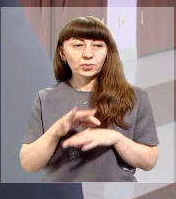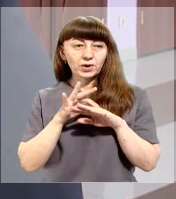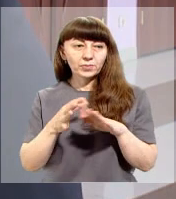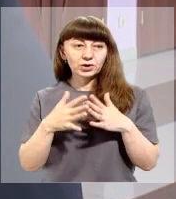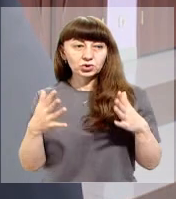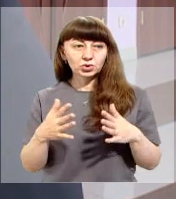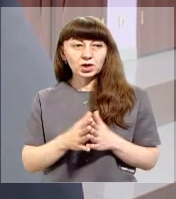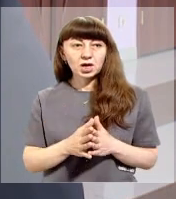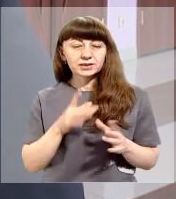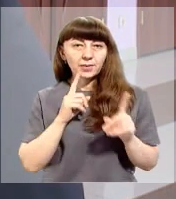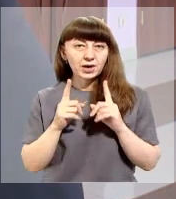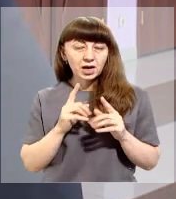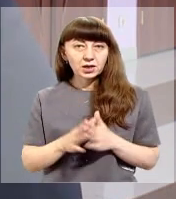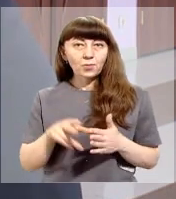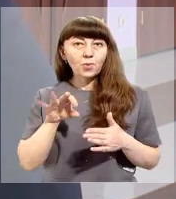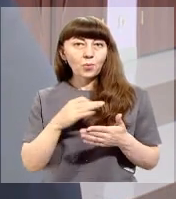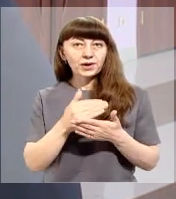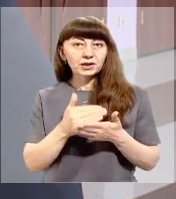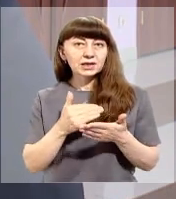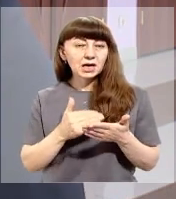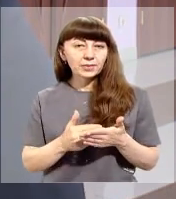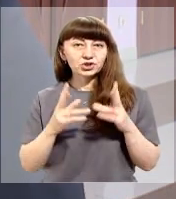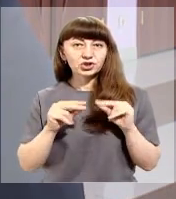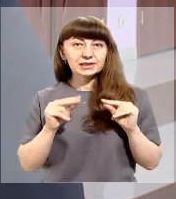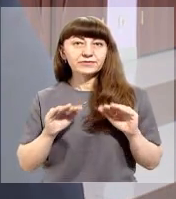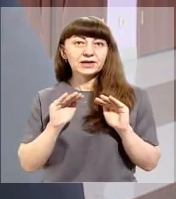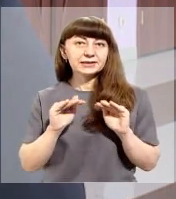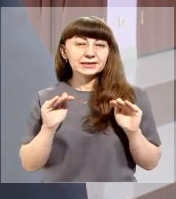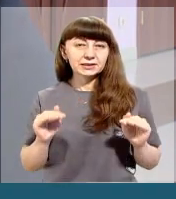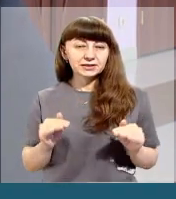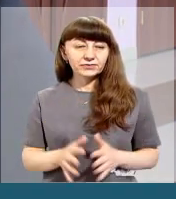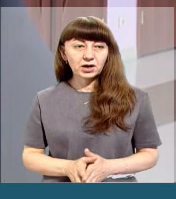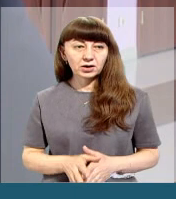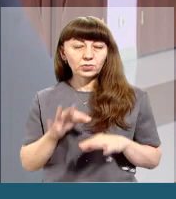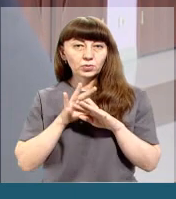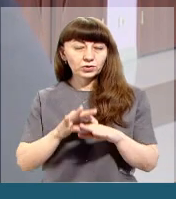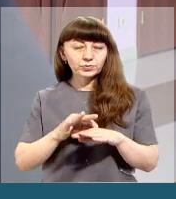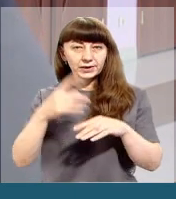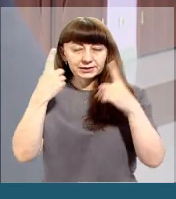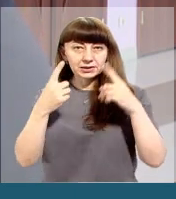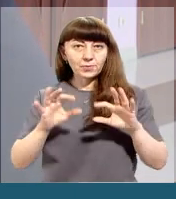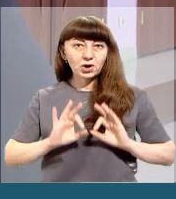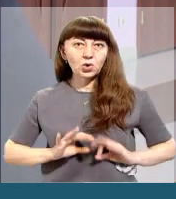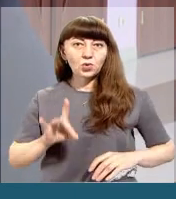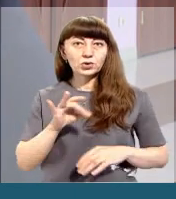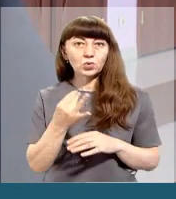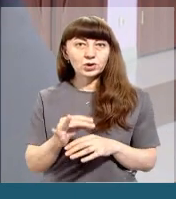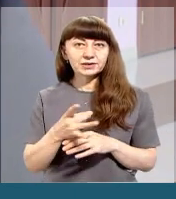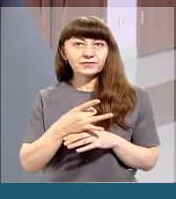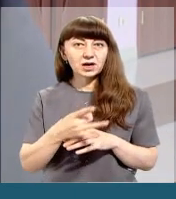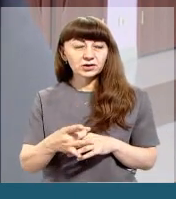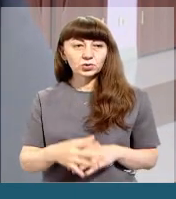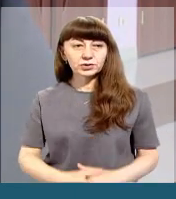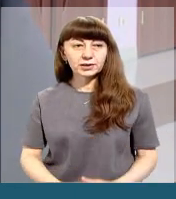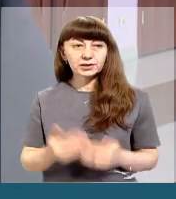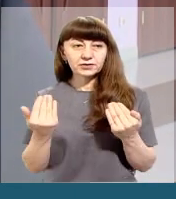родительское собрание в рамках программы «Счастливое детство», которое проводится по инициативе прокуратуры Аулекольского района.